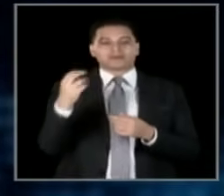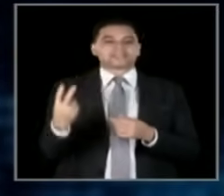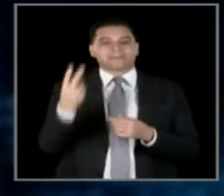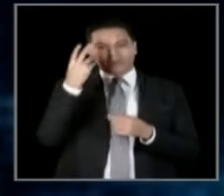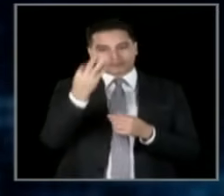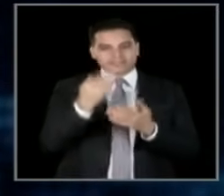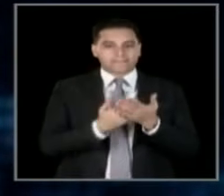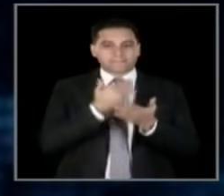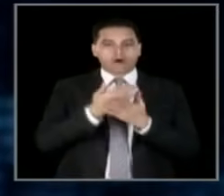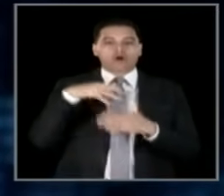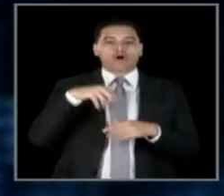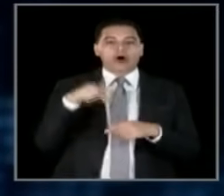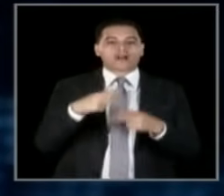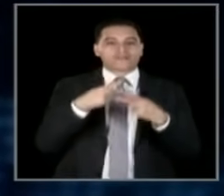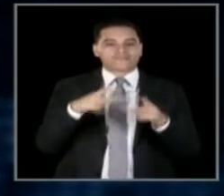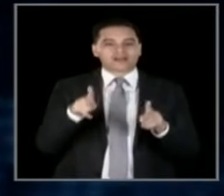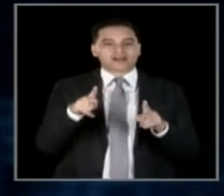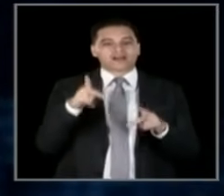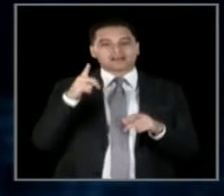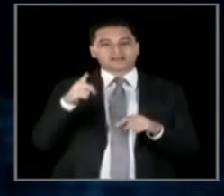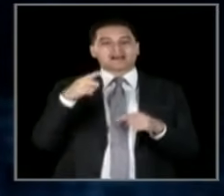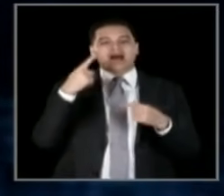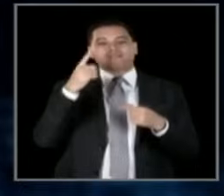1937، وبالقاهرة الفجالة في عام